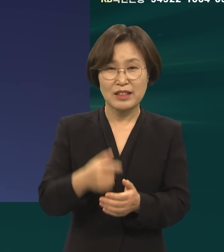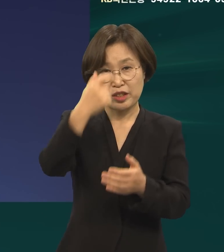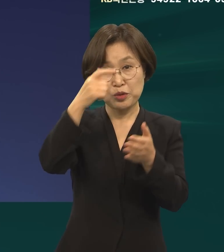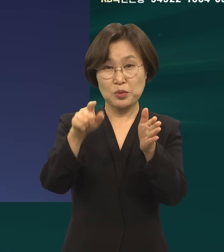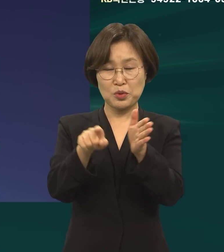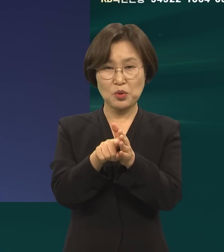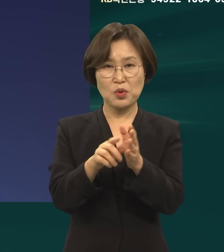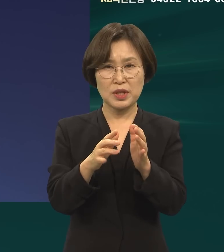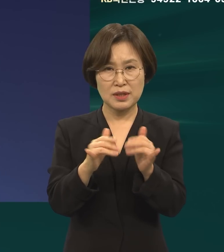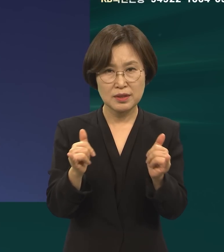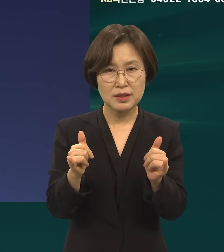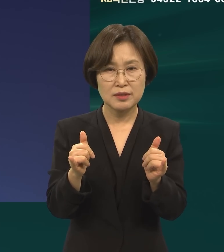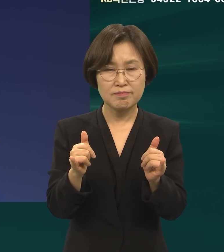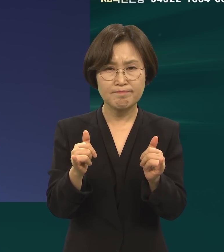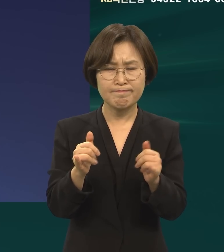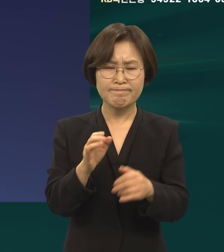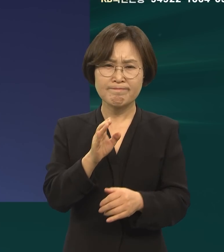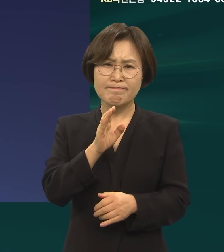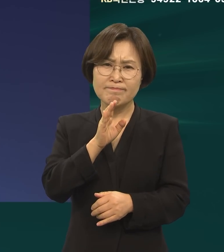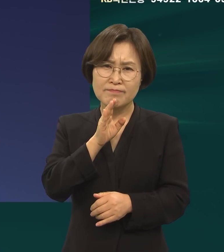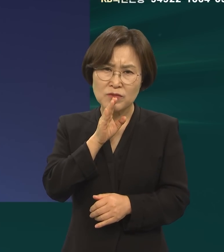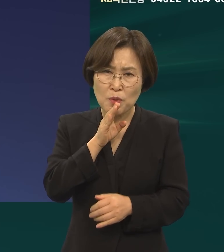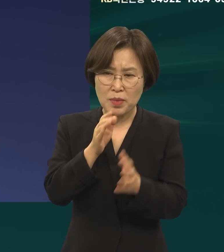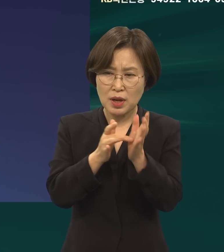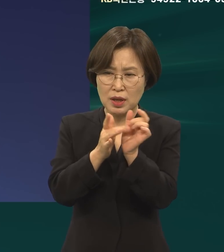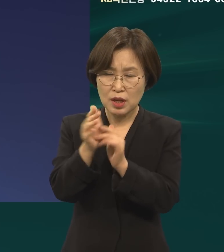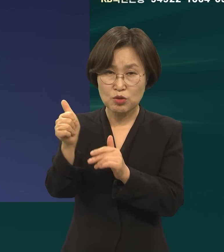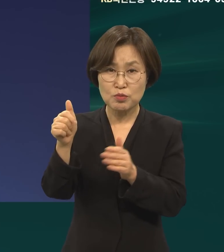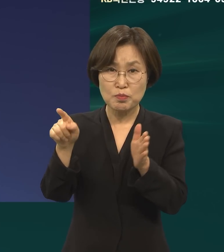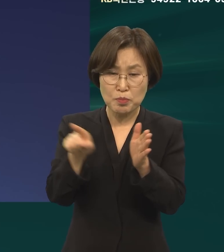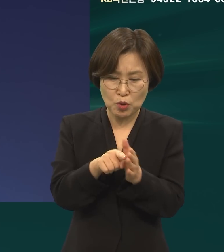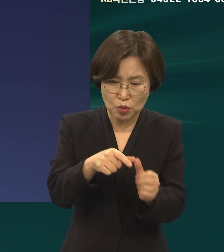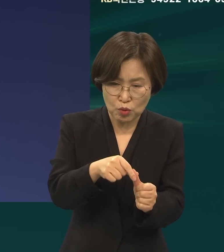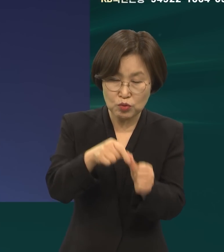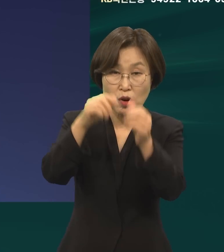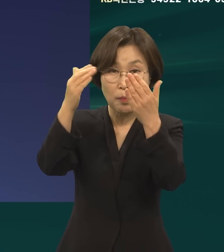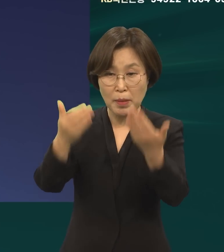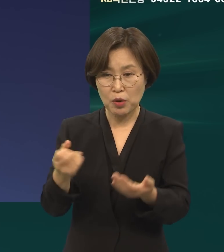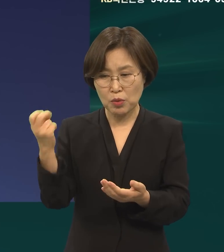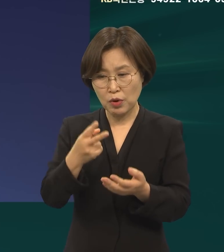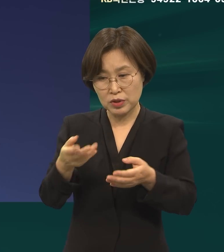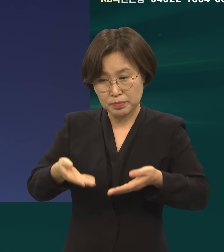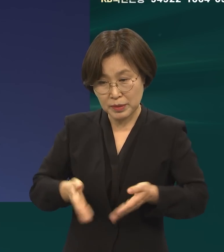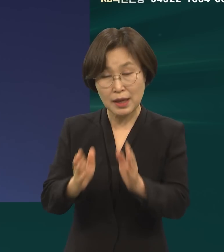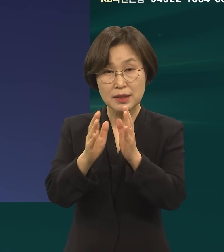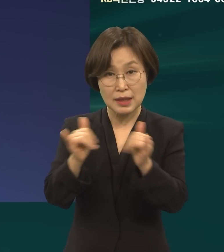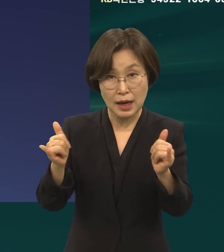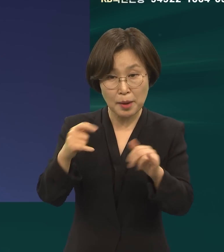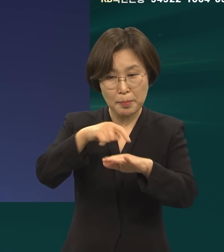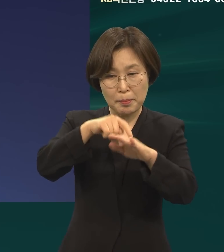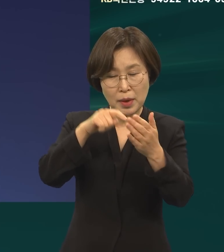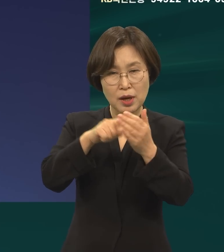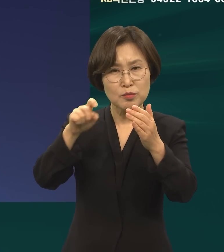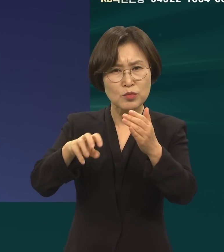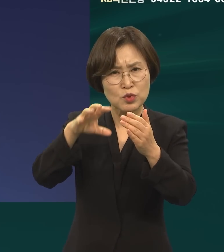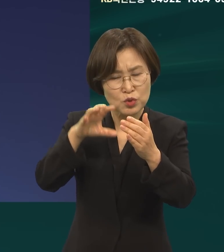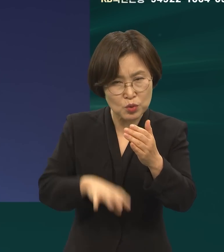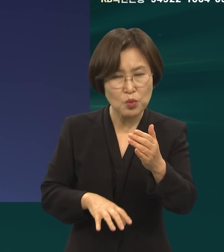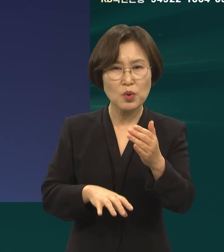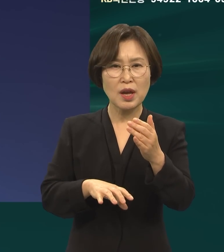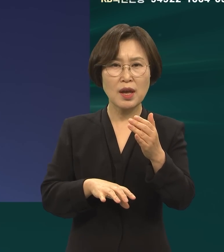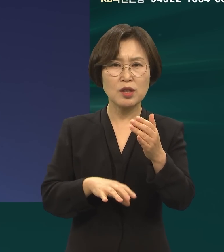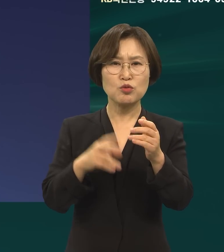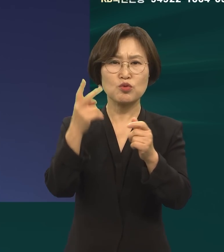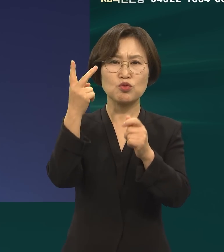기독교인들의 정말 예수님을 믿고 구원받고 거듭나고 하나님의 자녀가 된 사람의 가슴 속에는 두 개의 문장이